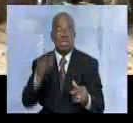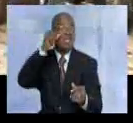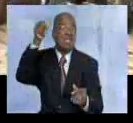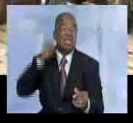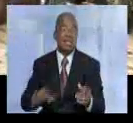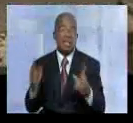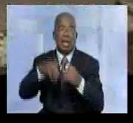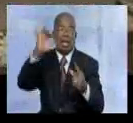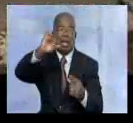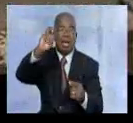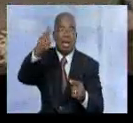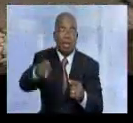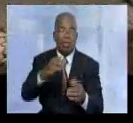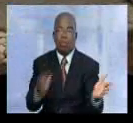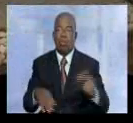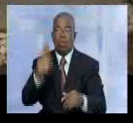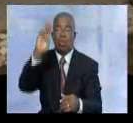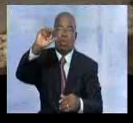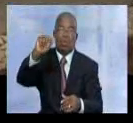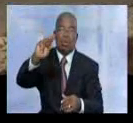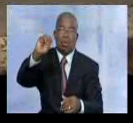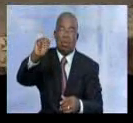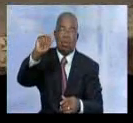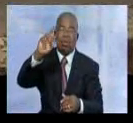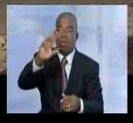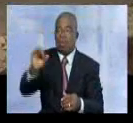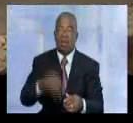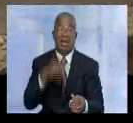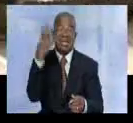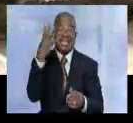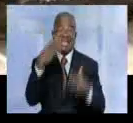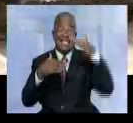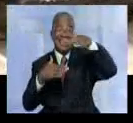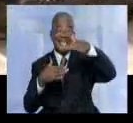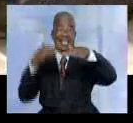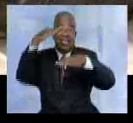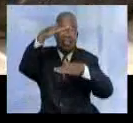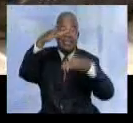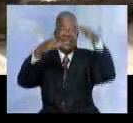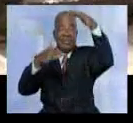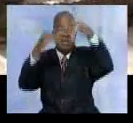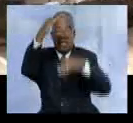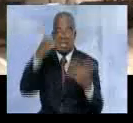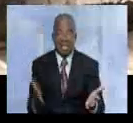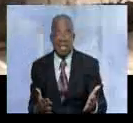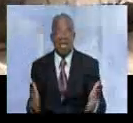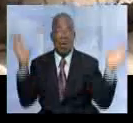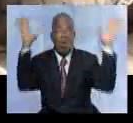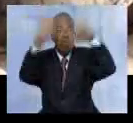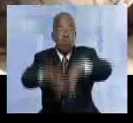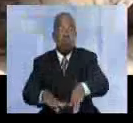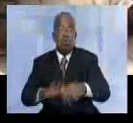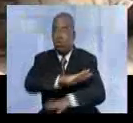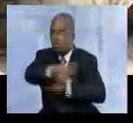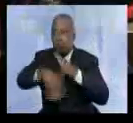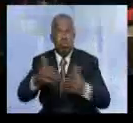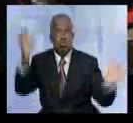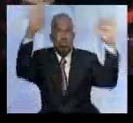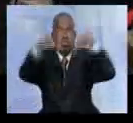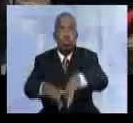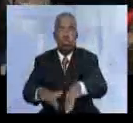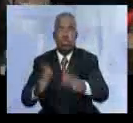Yopougon, précisément au quartier Maroc. L'immeuble de 4 étages s'est effondré comme un château de cartes. Selon les riverains, l'incident s'est produit